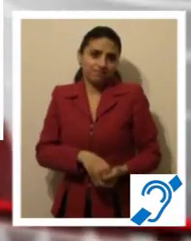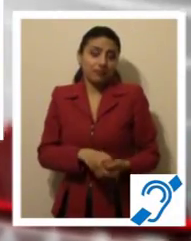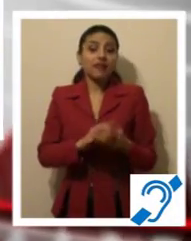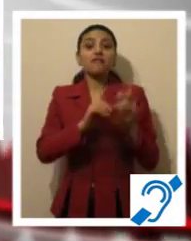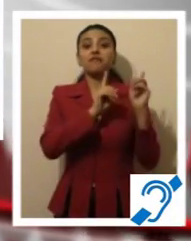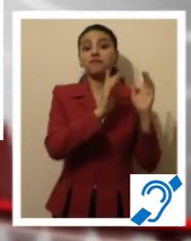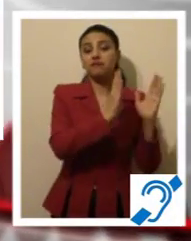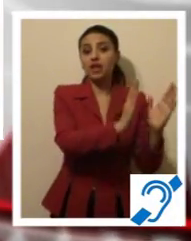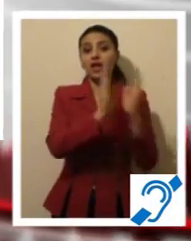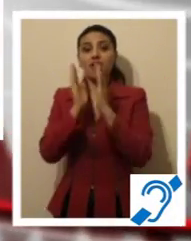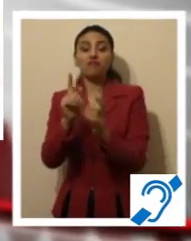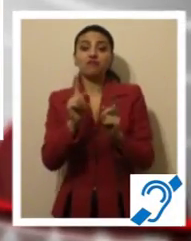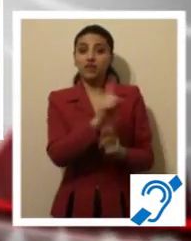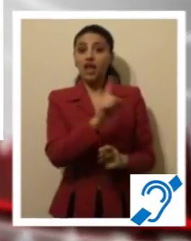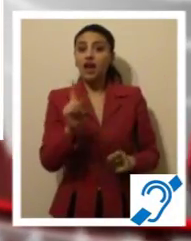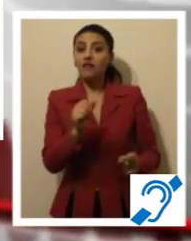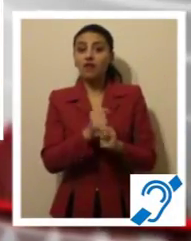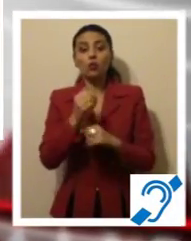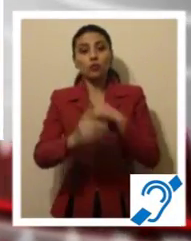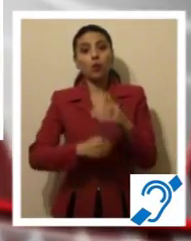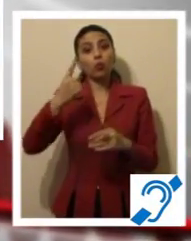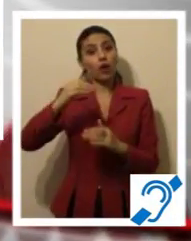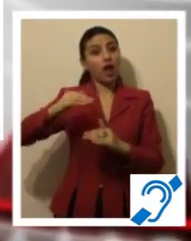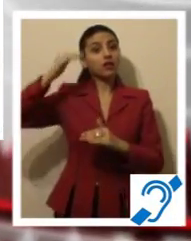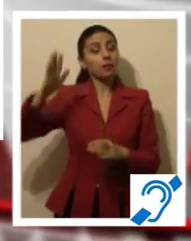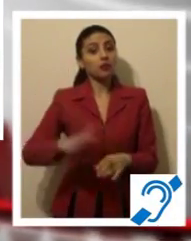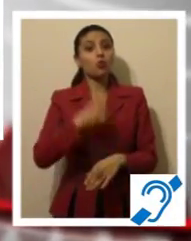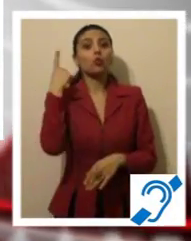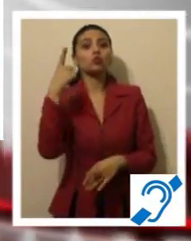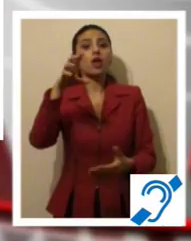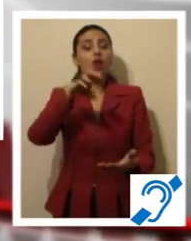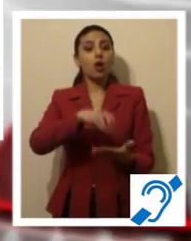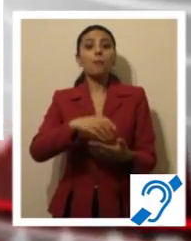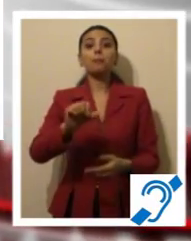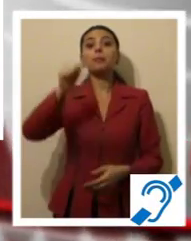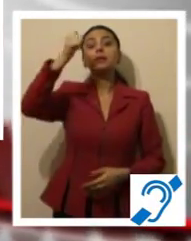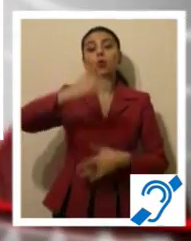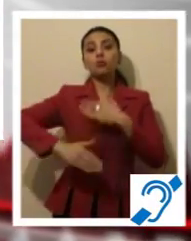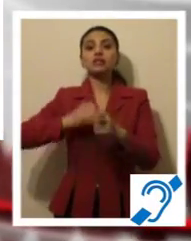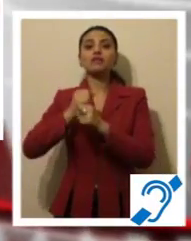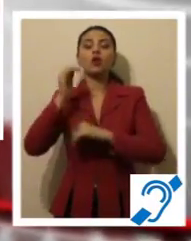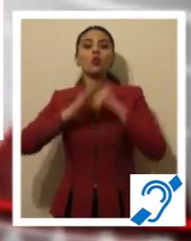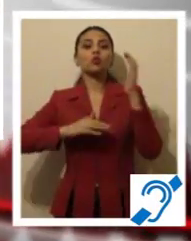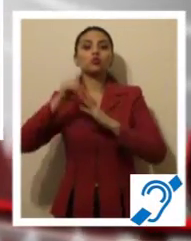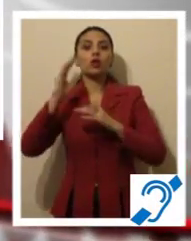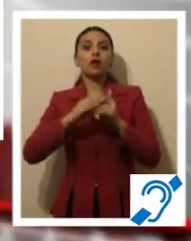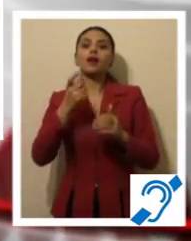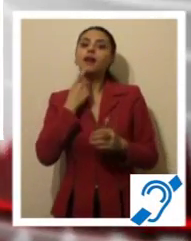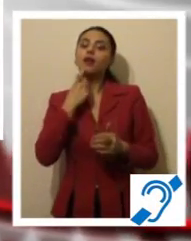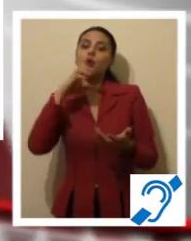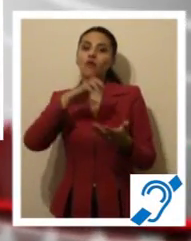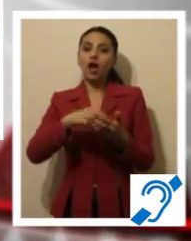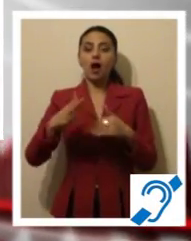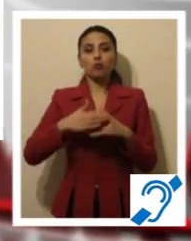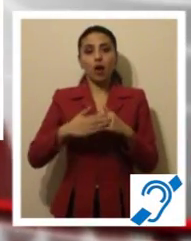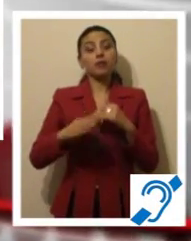două parcări ar urma să aibă câte un etaj și peste 100 de locuri fiecare. Prima urmează să fie construită în cartierul Craiovei, lângă poștă,